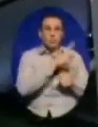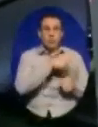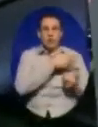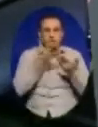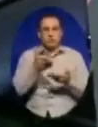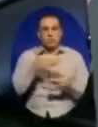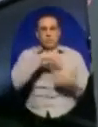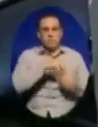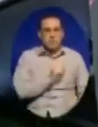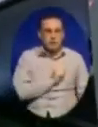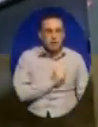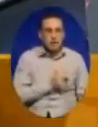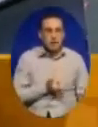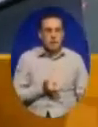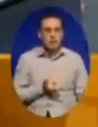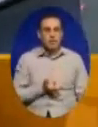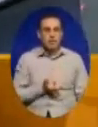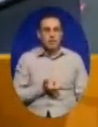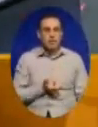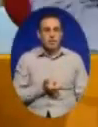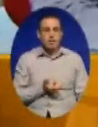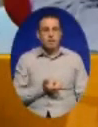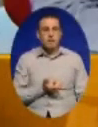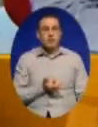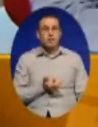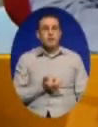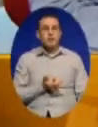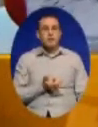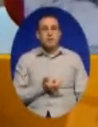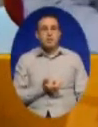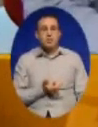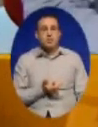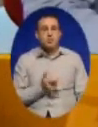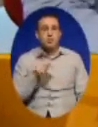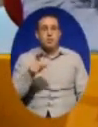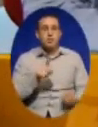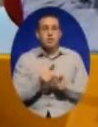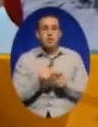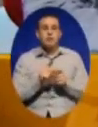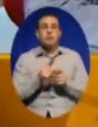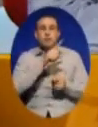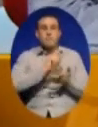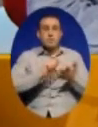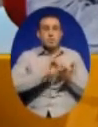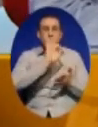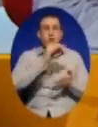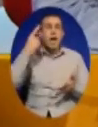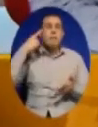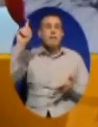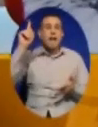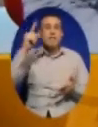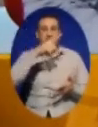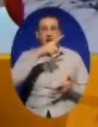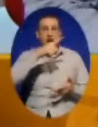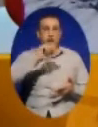למשל את הממשלה, מדיניות התמיכה בהייטק הישראלי היא די חדשנית. כל המוסד הזה של המדען הראשי, הוא נתן תנופה אדירה